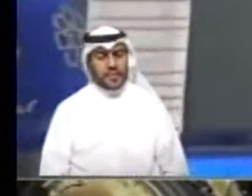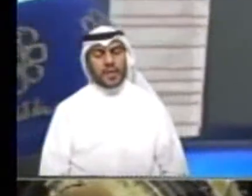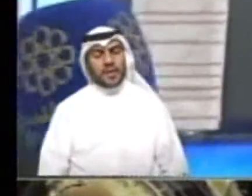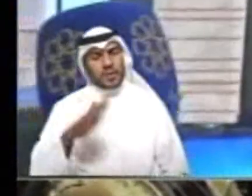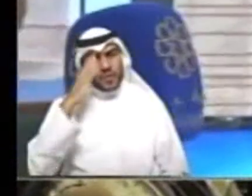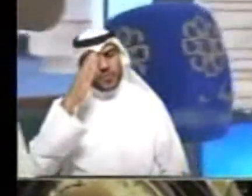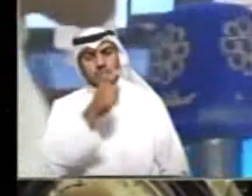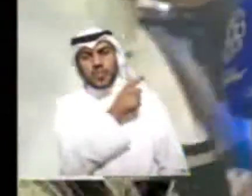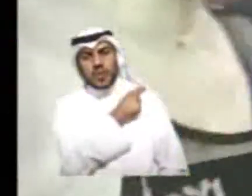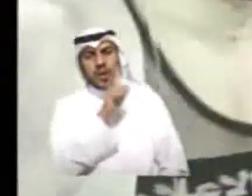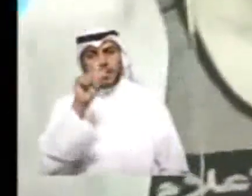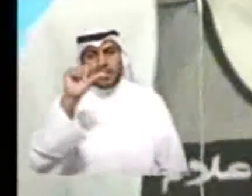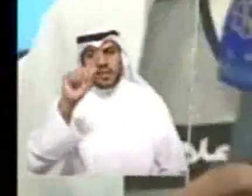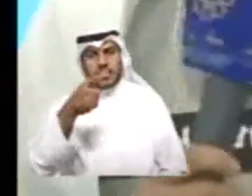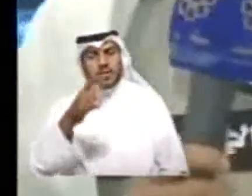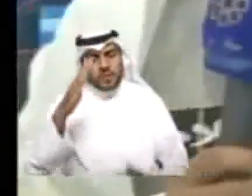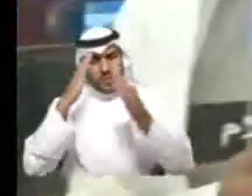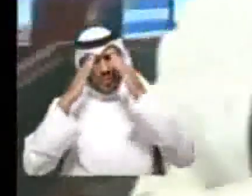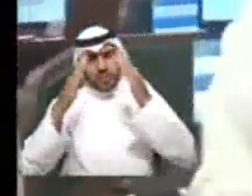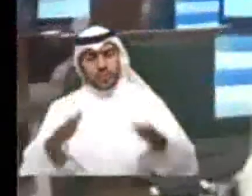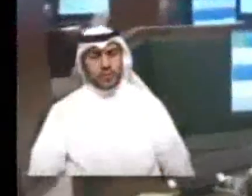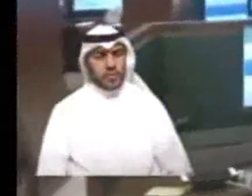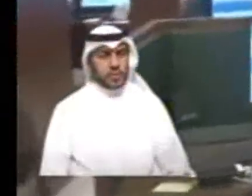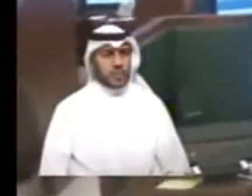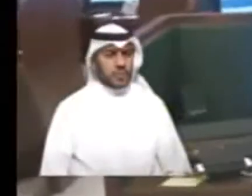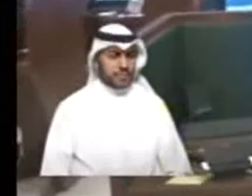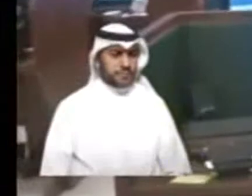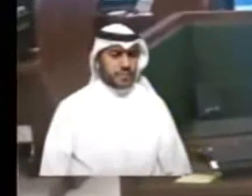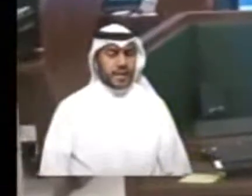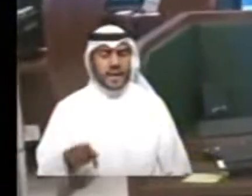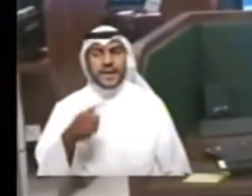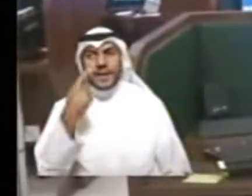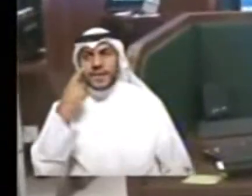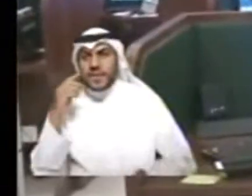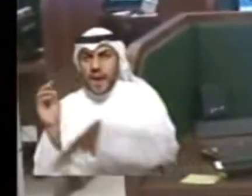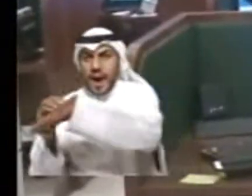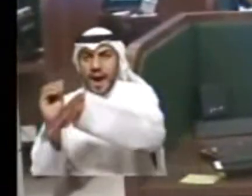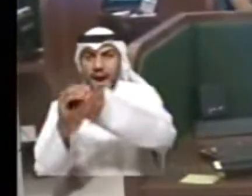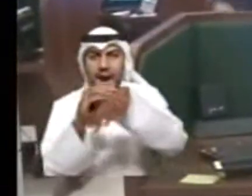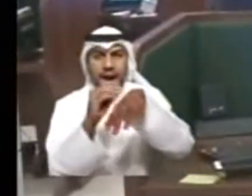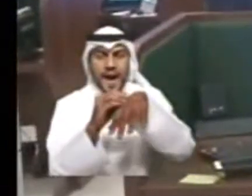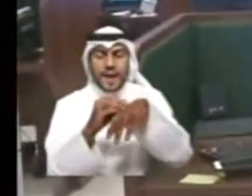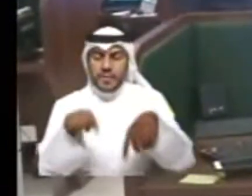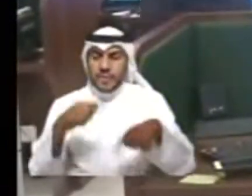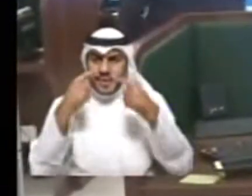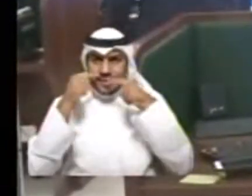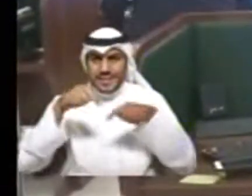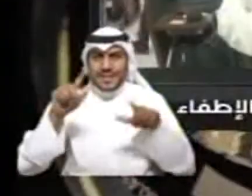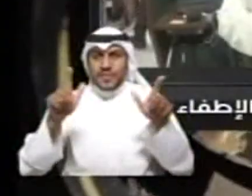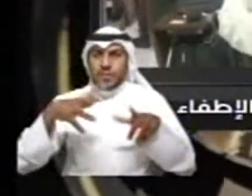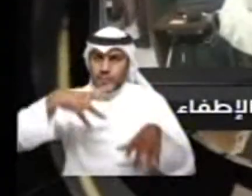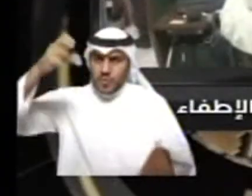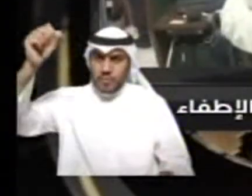من إدارة العامة للأطفال، شكرا جزيلا لك. أعزائي المشاهدين، هذه الصورة حية ونشطة وسريعة من